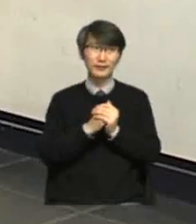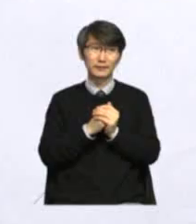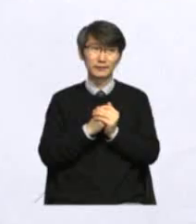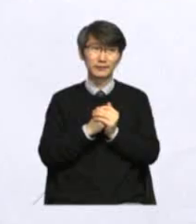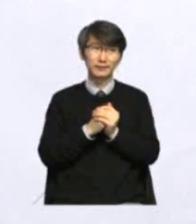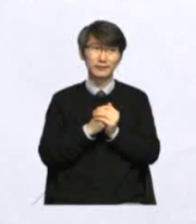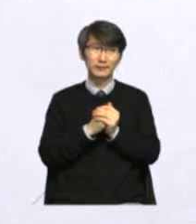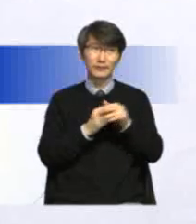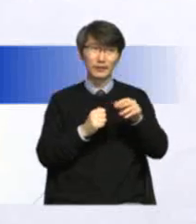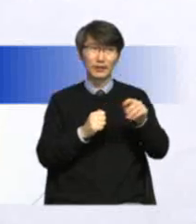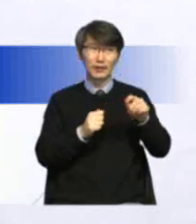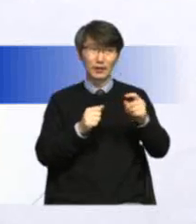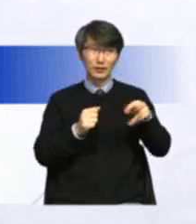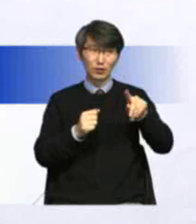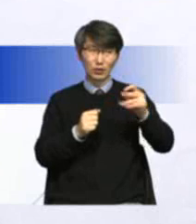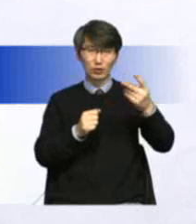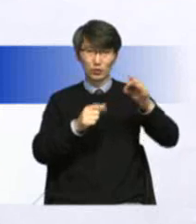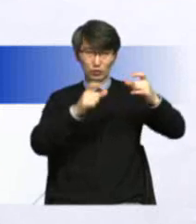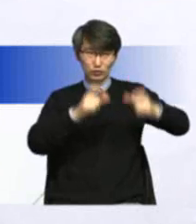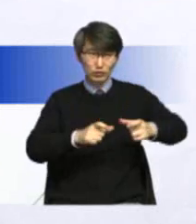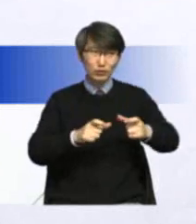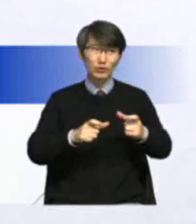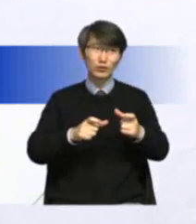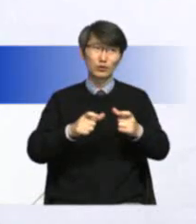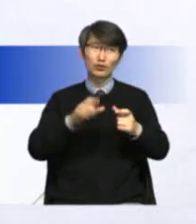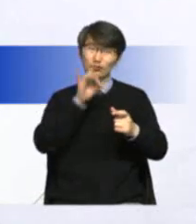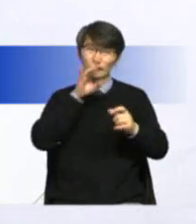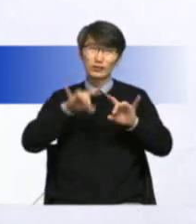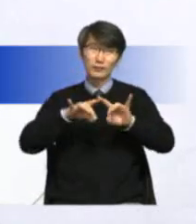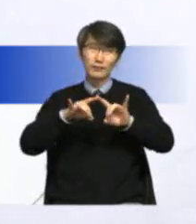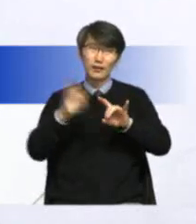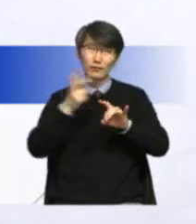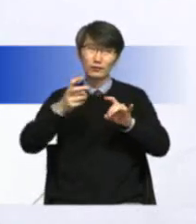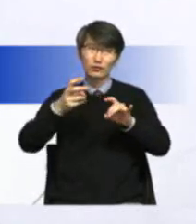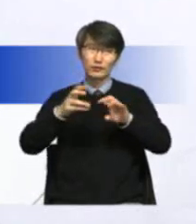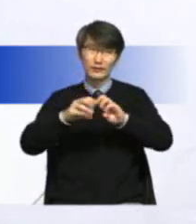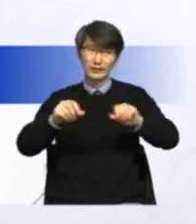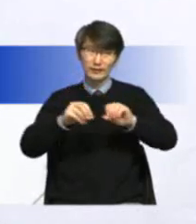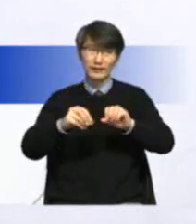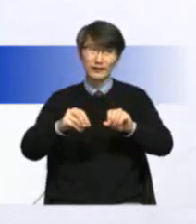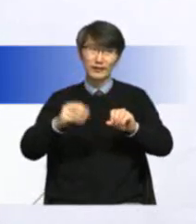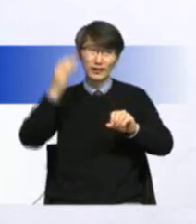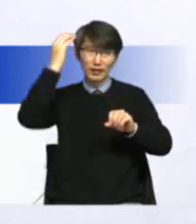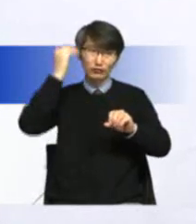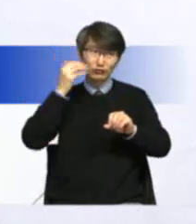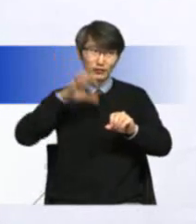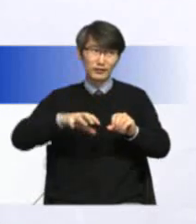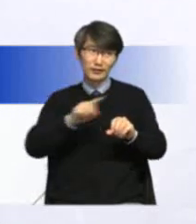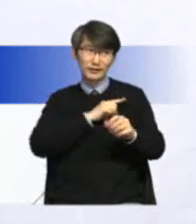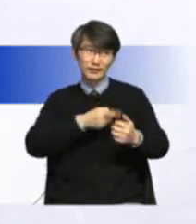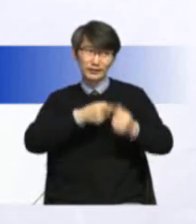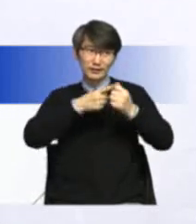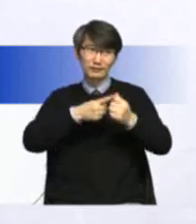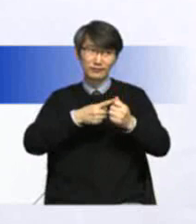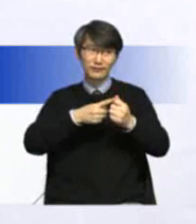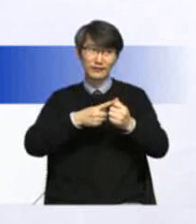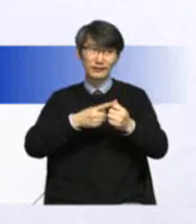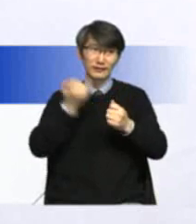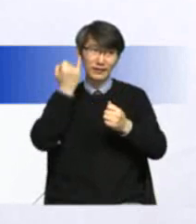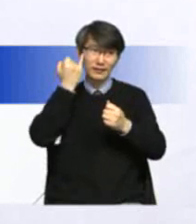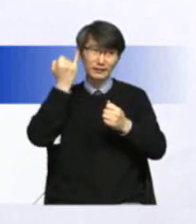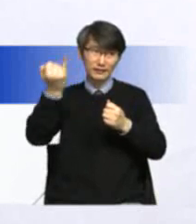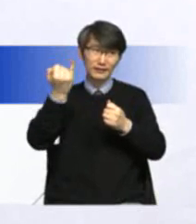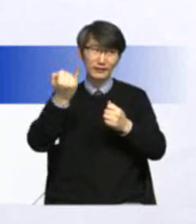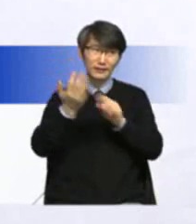구성동 고쳐서 부지와 전 파악하셔서 부지를 서울에서 대한민국에서 가장 으뜸가는 스마트 역시